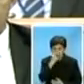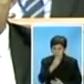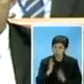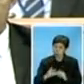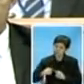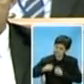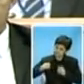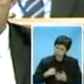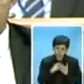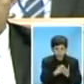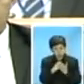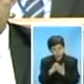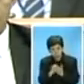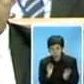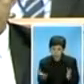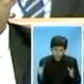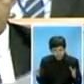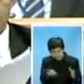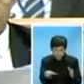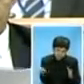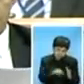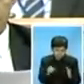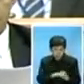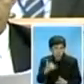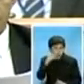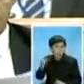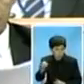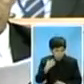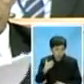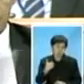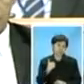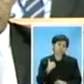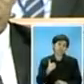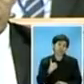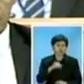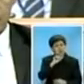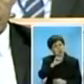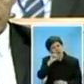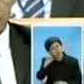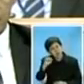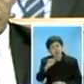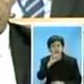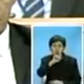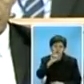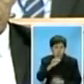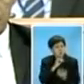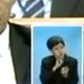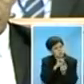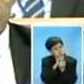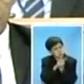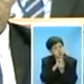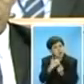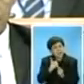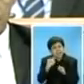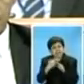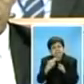อาสาที่เขาไปช่วยแพ็คของเนี่ยเขาโทรศัพท์มาบอกดิฉันว่าสอสอรู้จักค